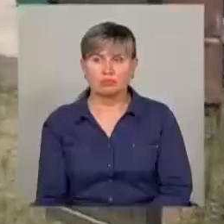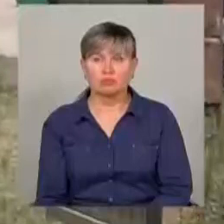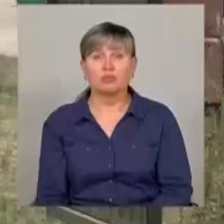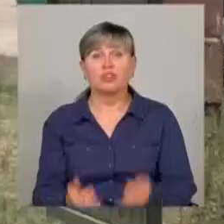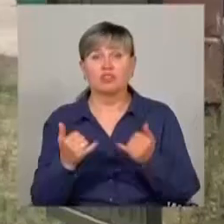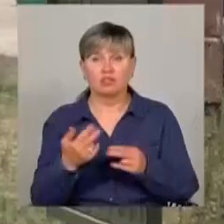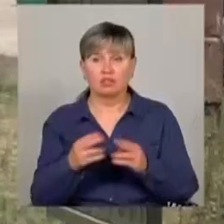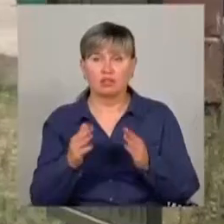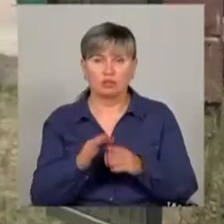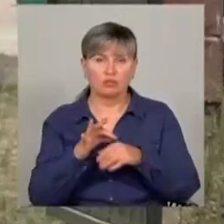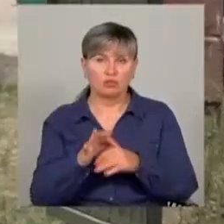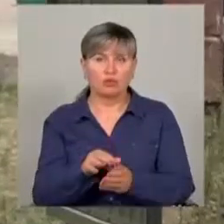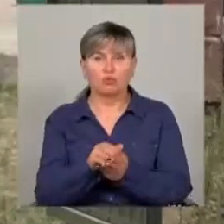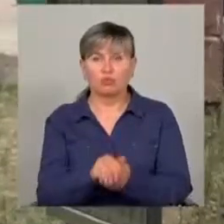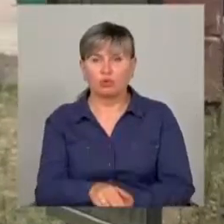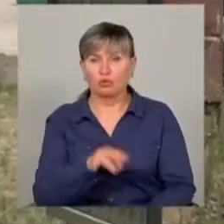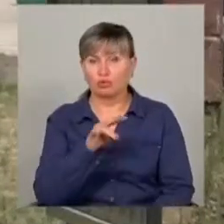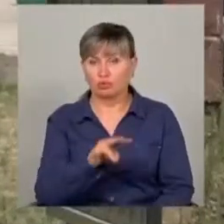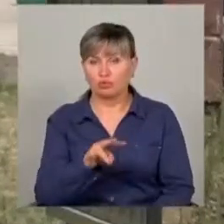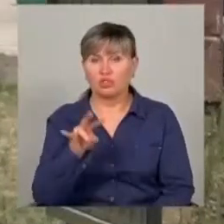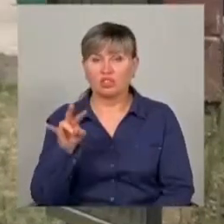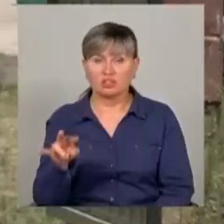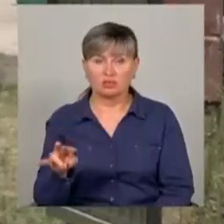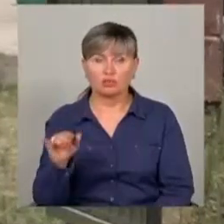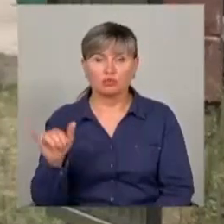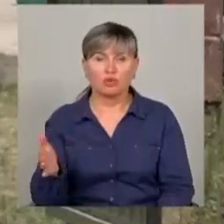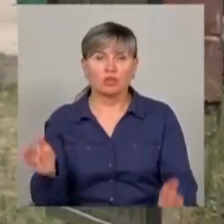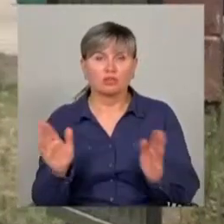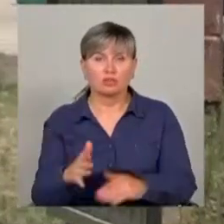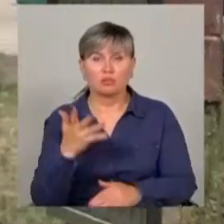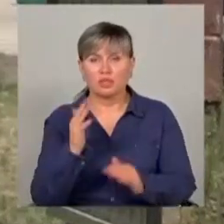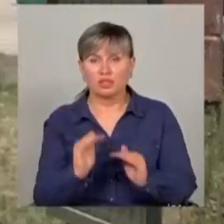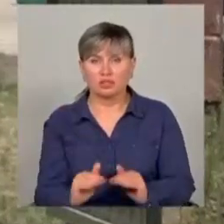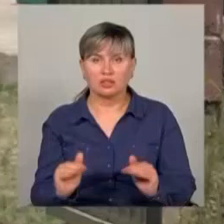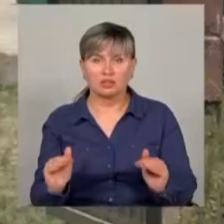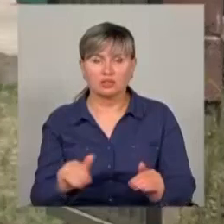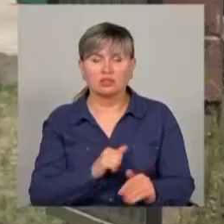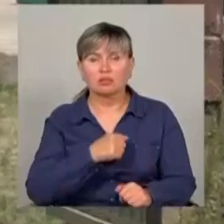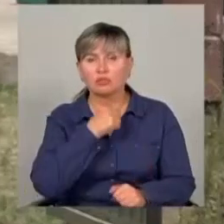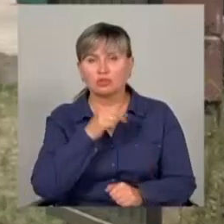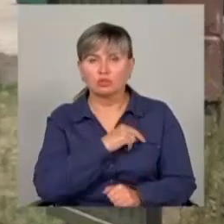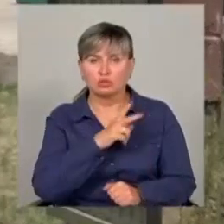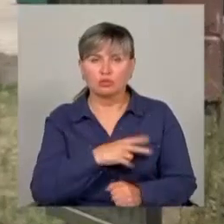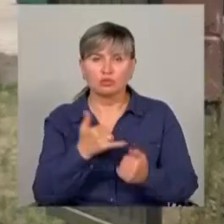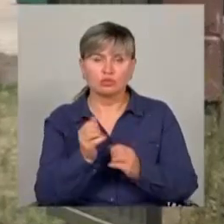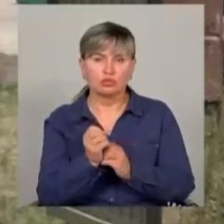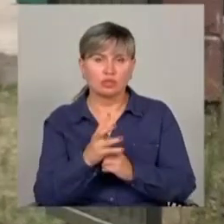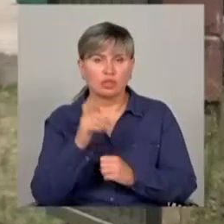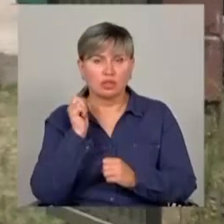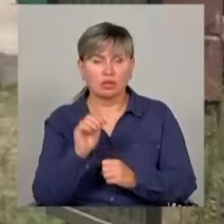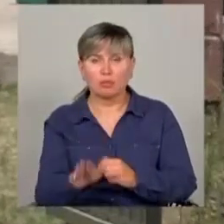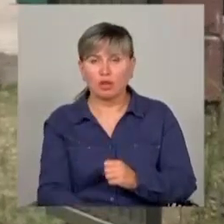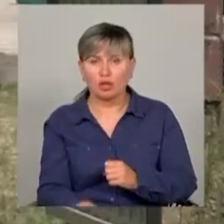Сегодня в этом доме проходят похороны Нурсултана Нусипханула. У него осталось 5 детей. Самой старшей дочери сейчас 14 лет, а